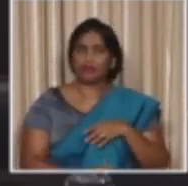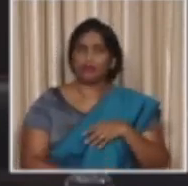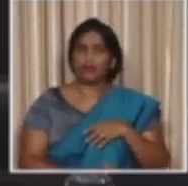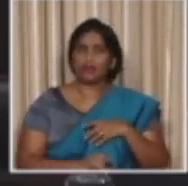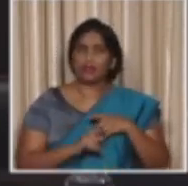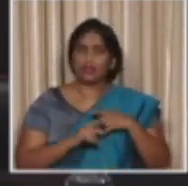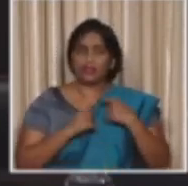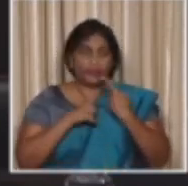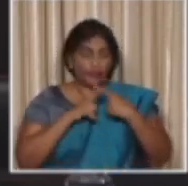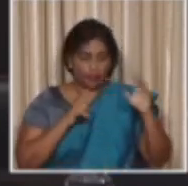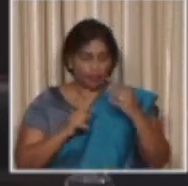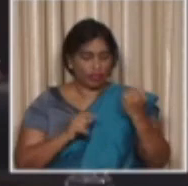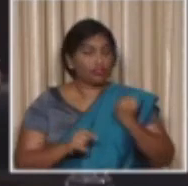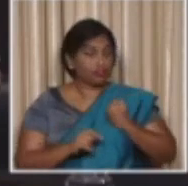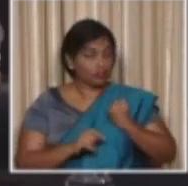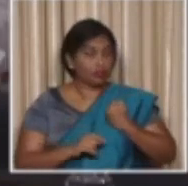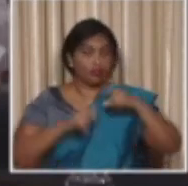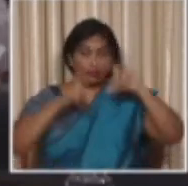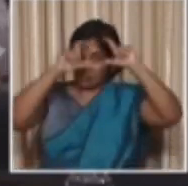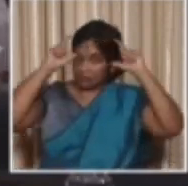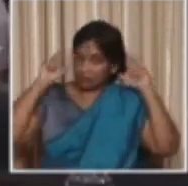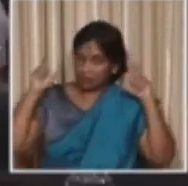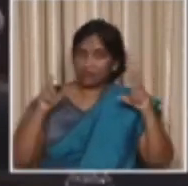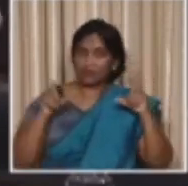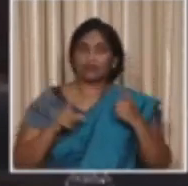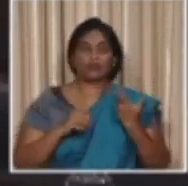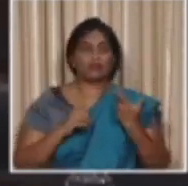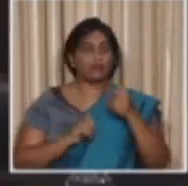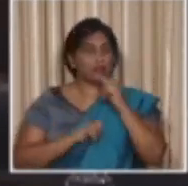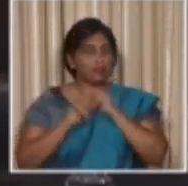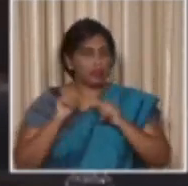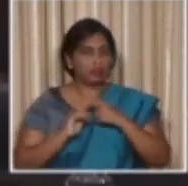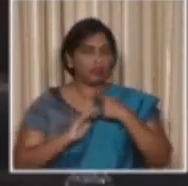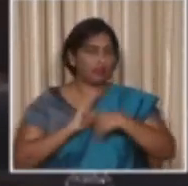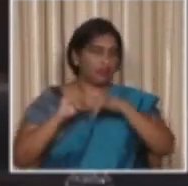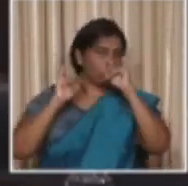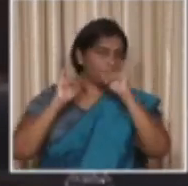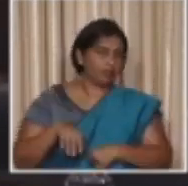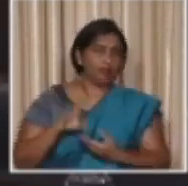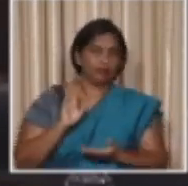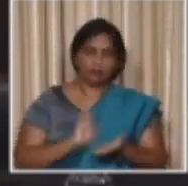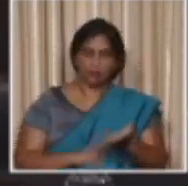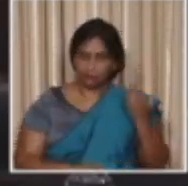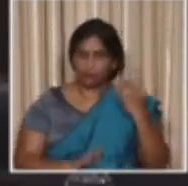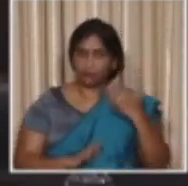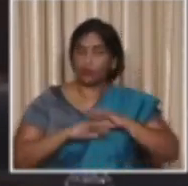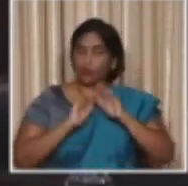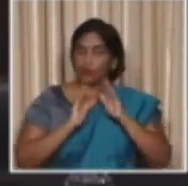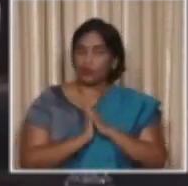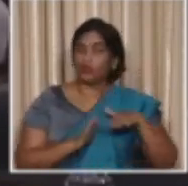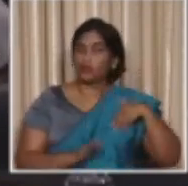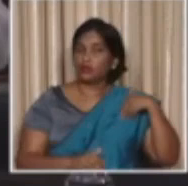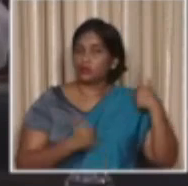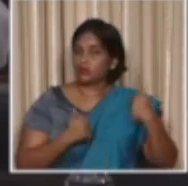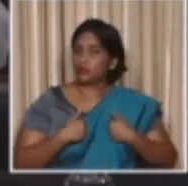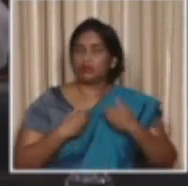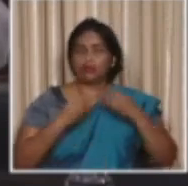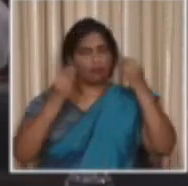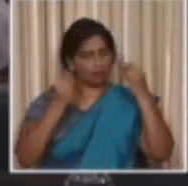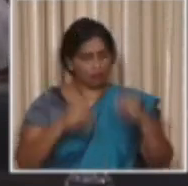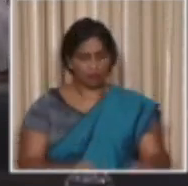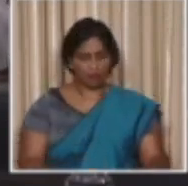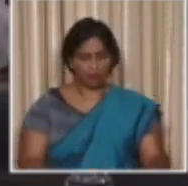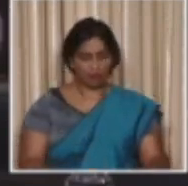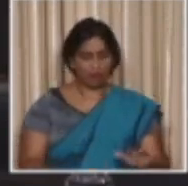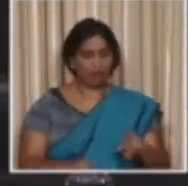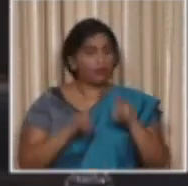විතරක් නෙමේ වෛද්‍යවරු නර්සස්ලා රේඩියොලොජිස්ට්ලා රට දාලා යනවා මුළු සෞඛ්‍ය පද්ධතියම කඩාවැටෙමින්